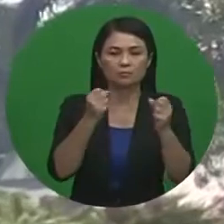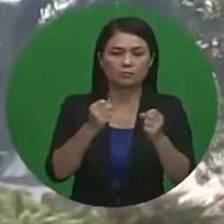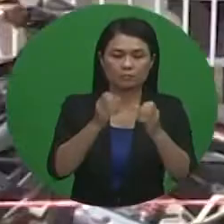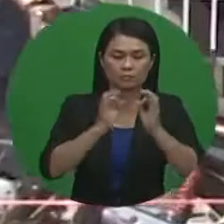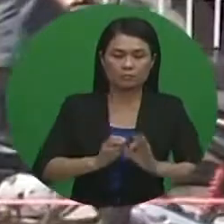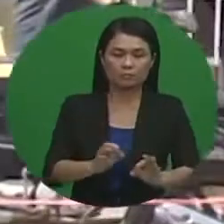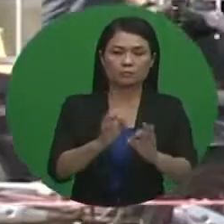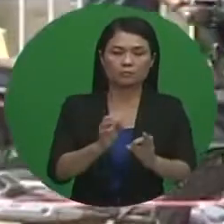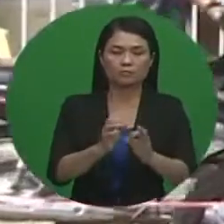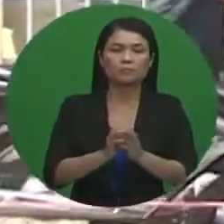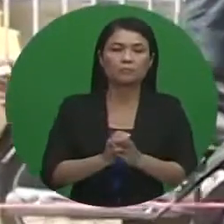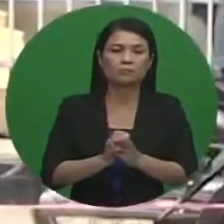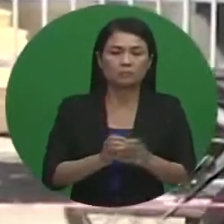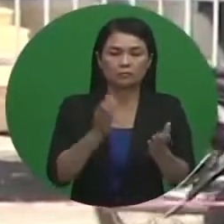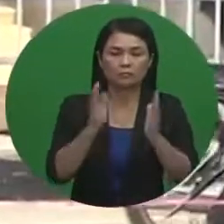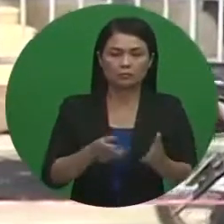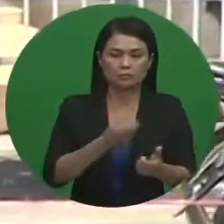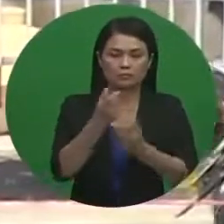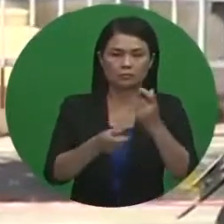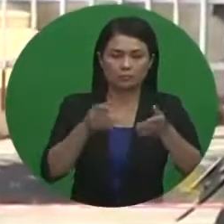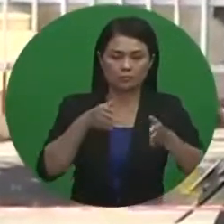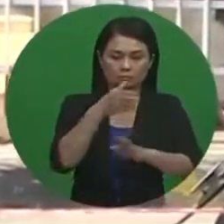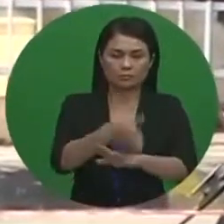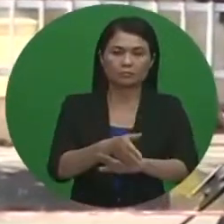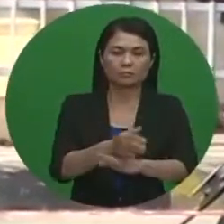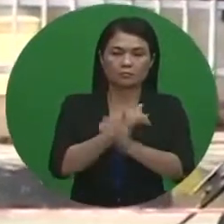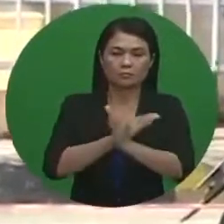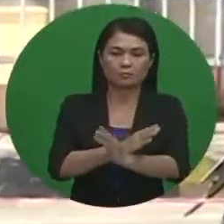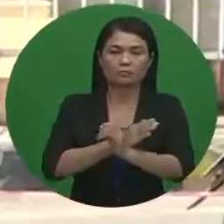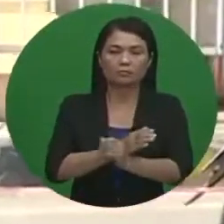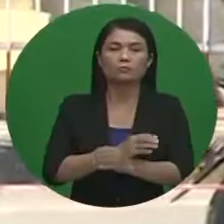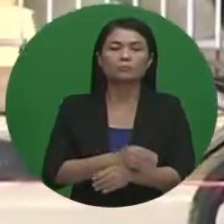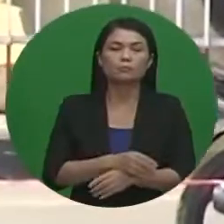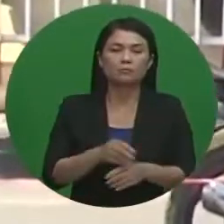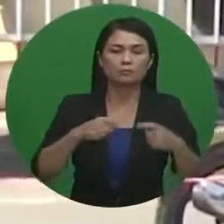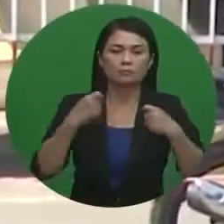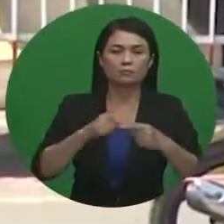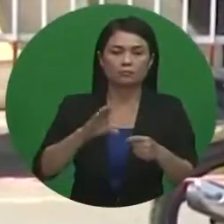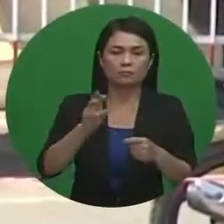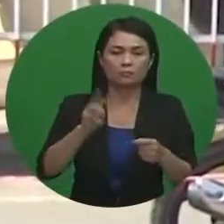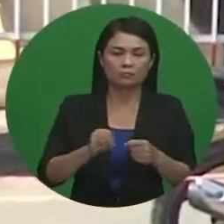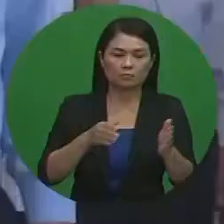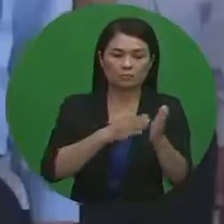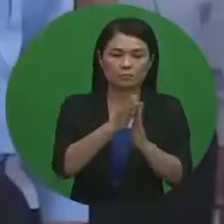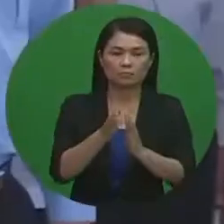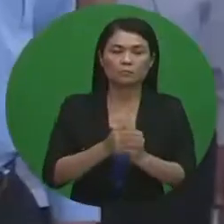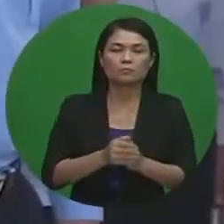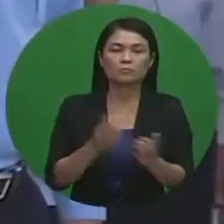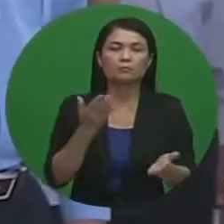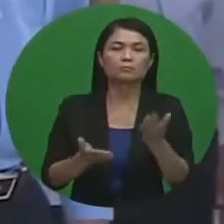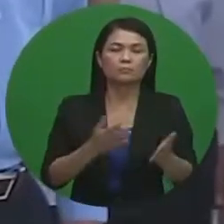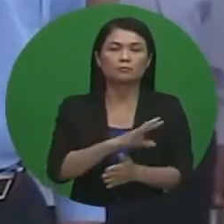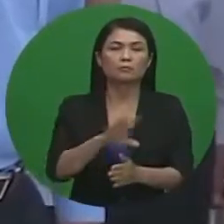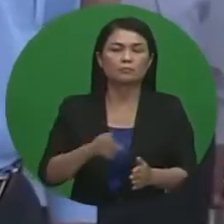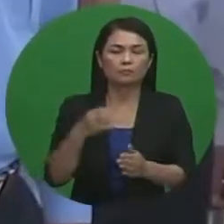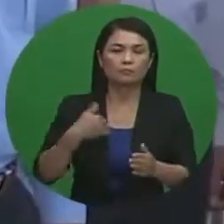ធានការរឹតបន្តឹងអ្នកដំណើរឆ្លងកាត់ដើម្បីបង្ការទប់ស្កាត់ការឆ្លងវីរុសកូវីដ-19នៅតាមច្រកព្រំដែនបើទោះជាកម្ពុជាមិ